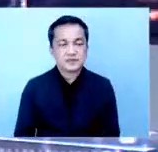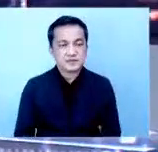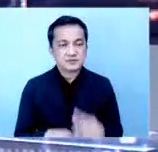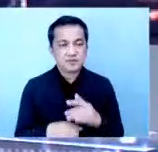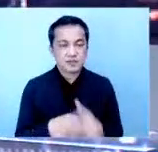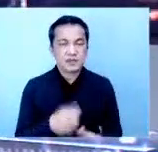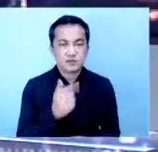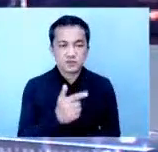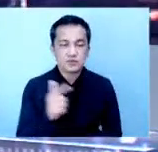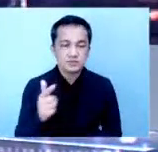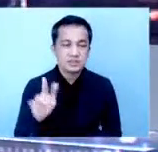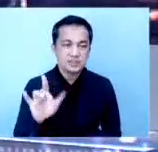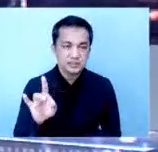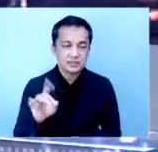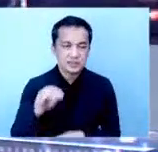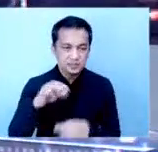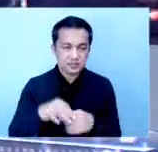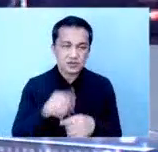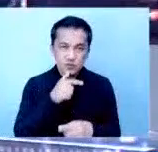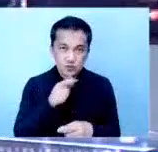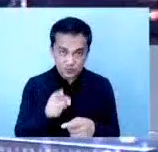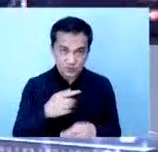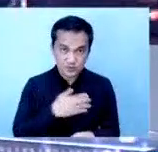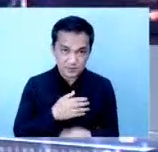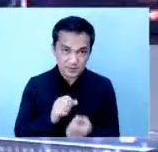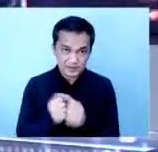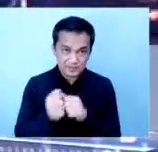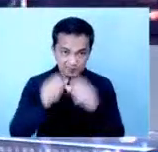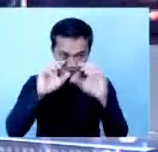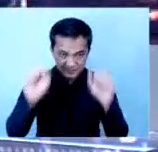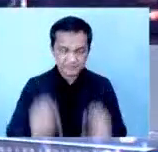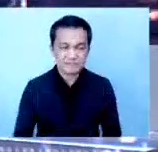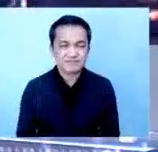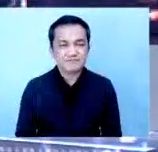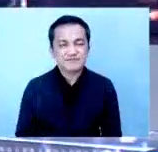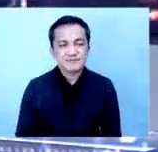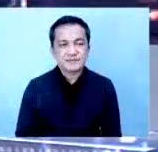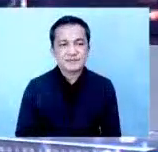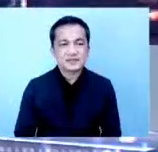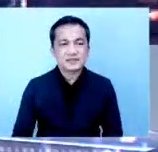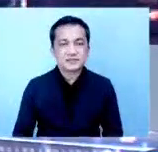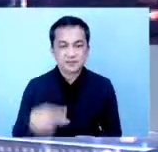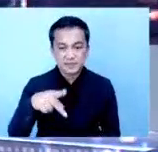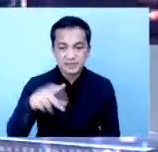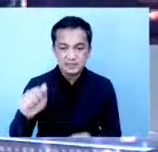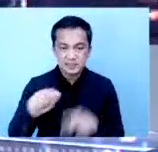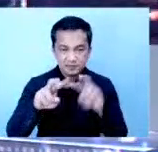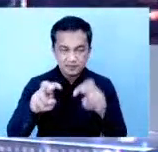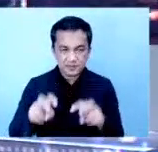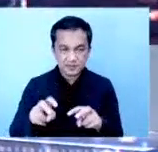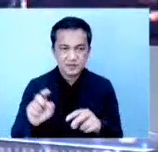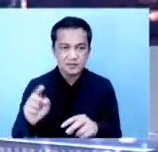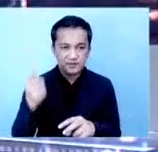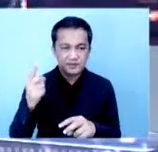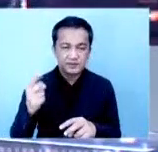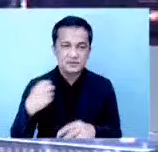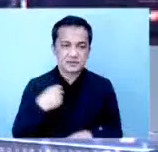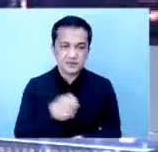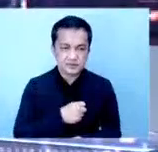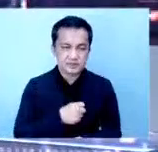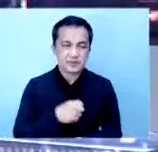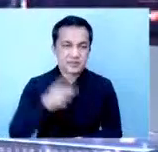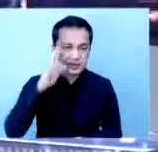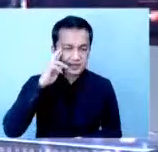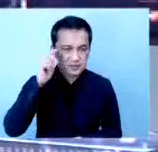2028 election, sino ang gusto mong maging pangulo? Sa survey na ginawa ng Pulse Asia, nanguna sa pagkapangulo sina Senator Rapi Tulfo